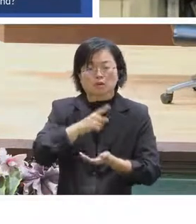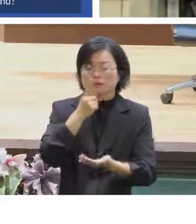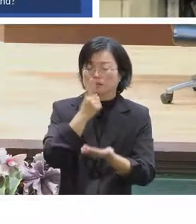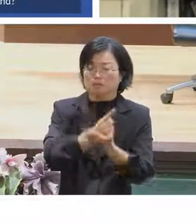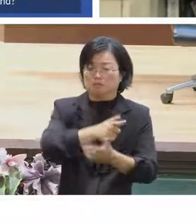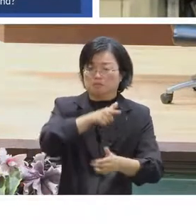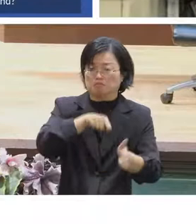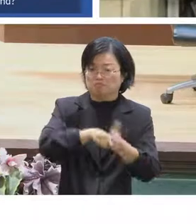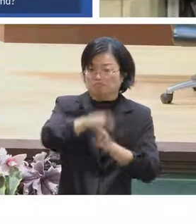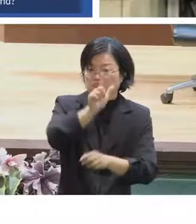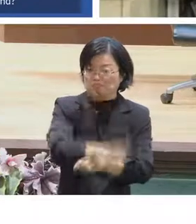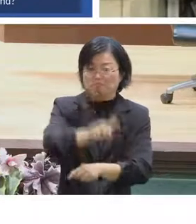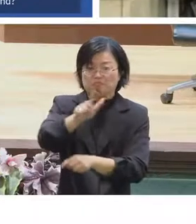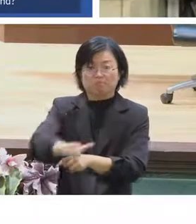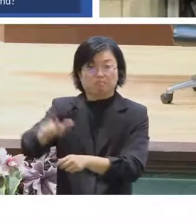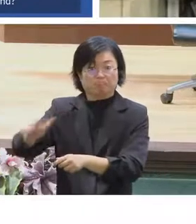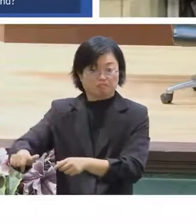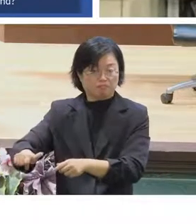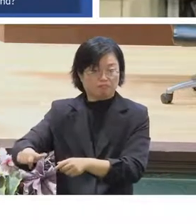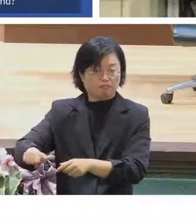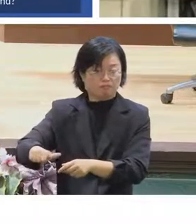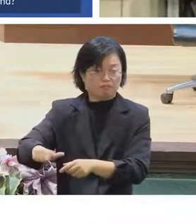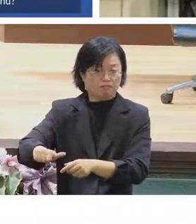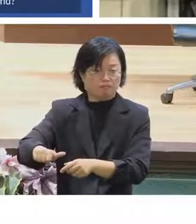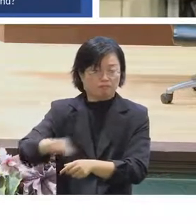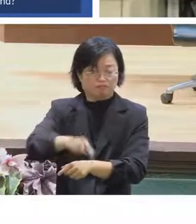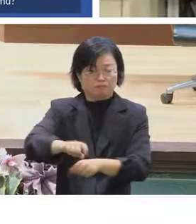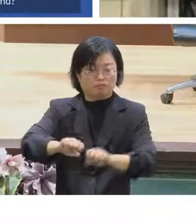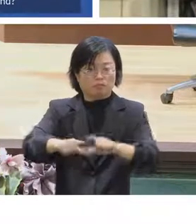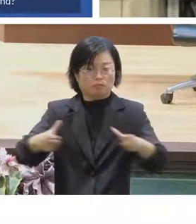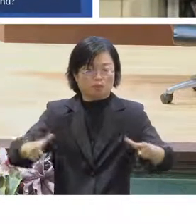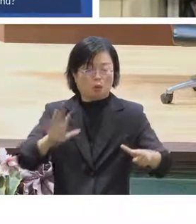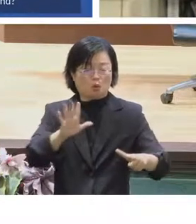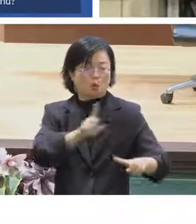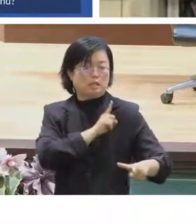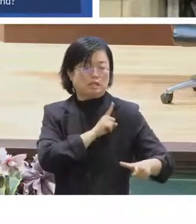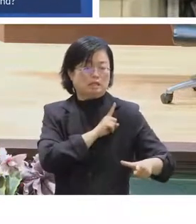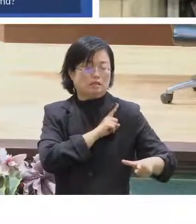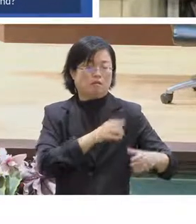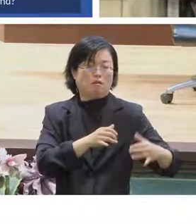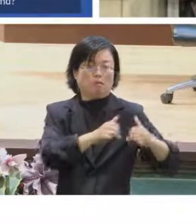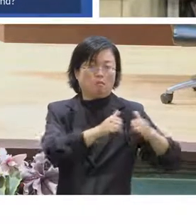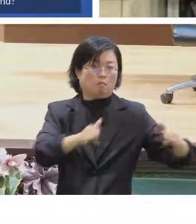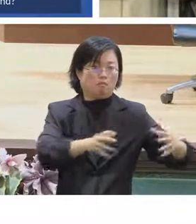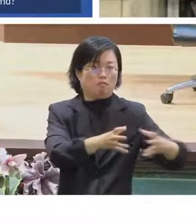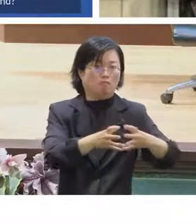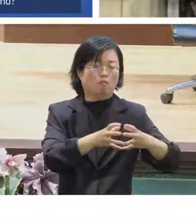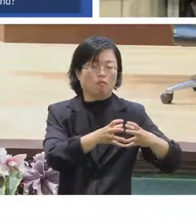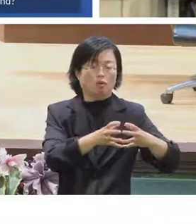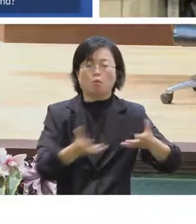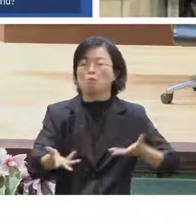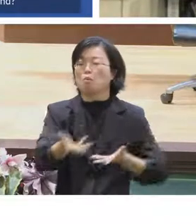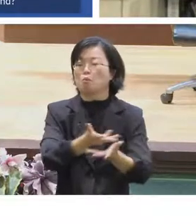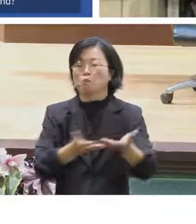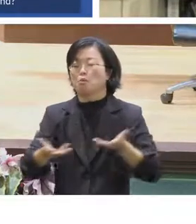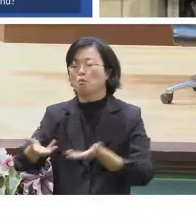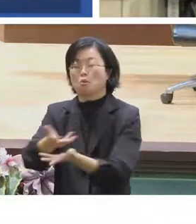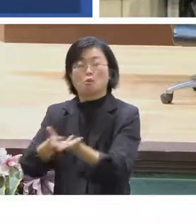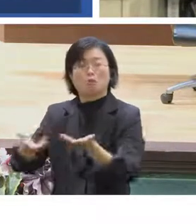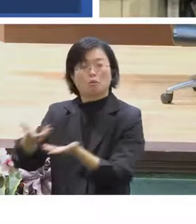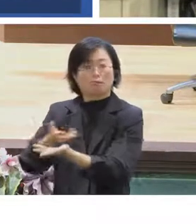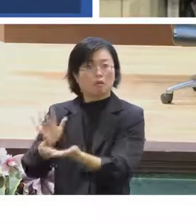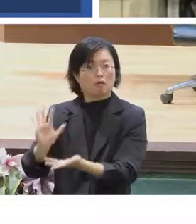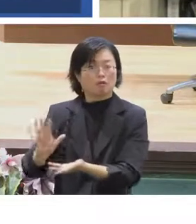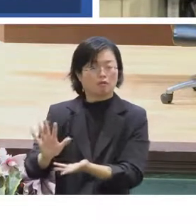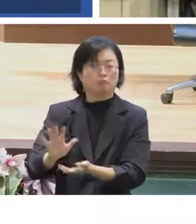有它本身的一些不同的民间团体在那里互动，所以我们也想跟在